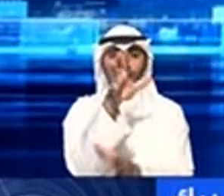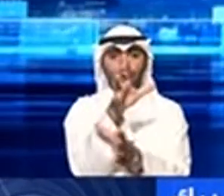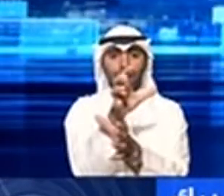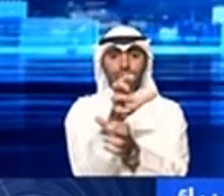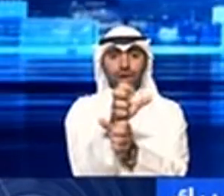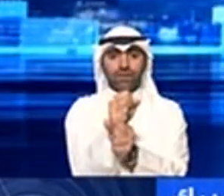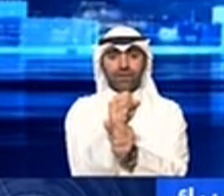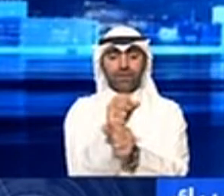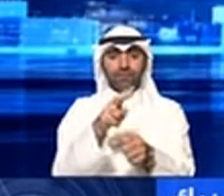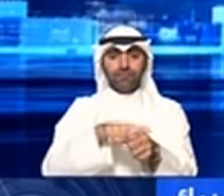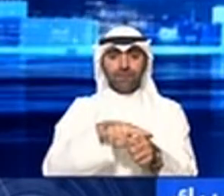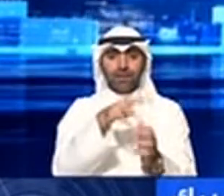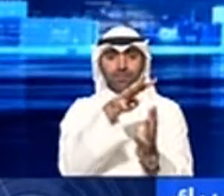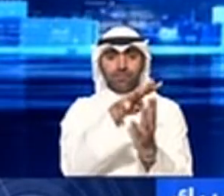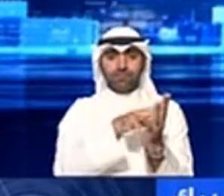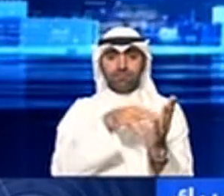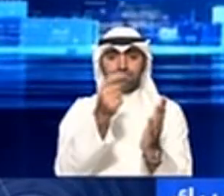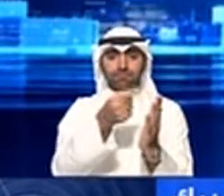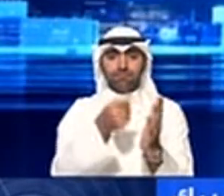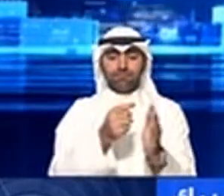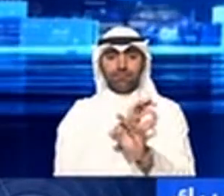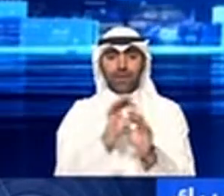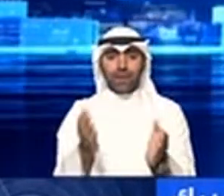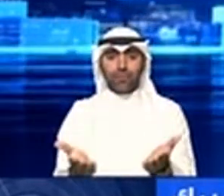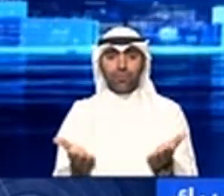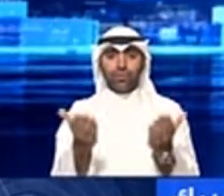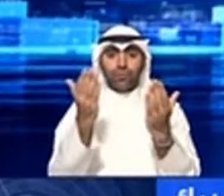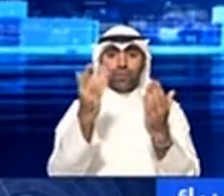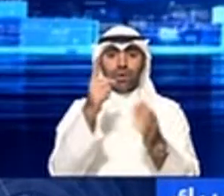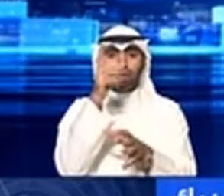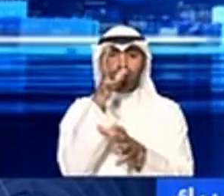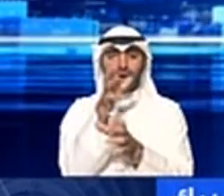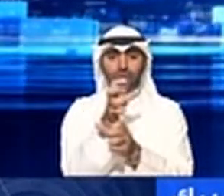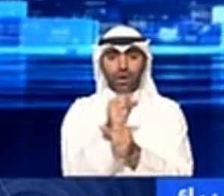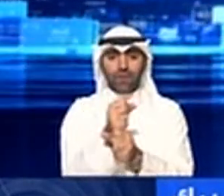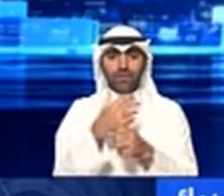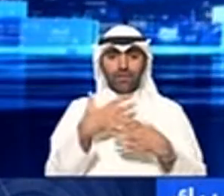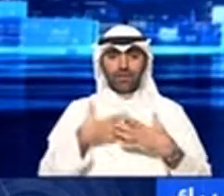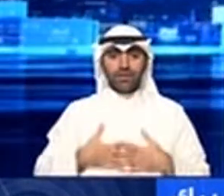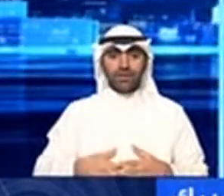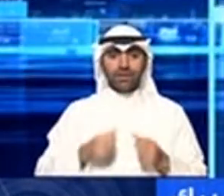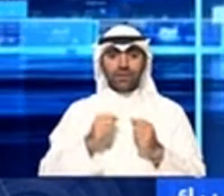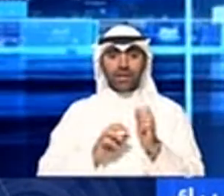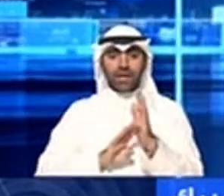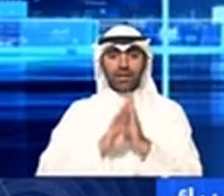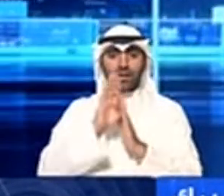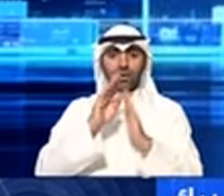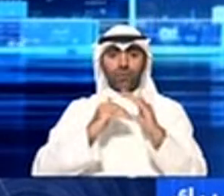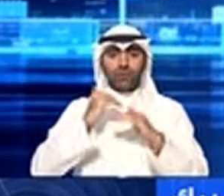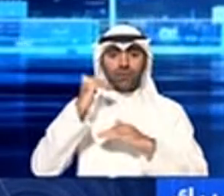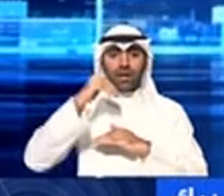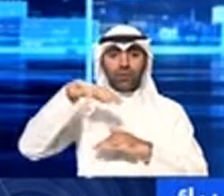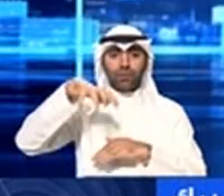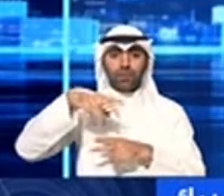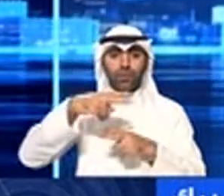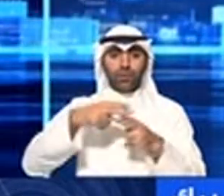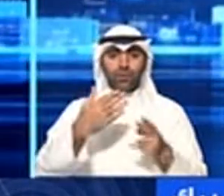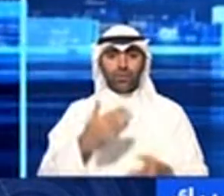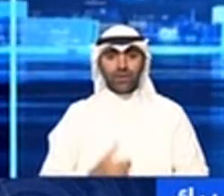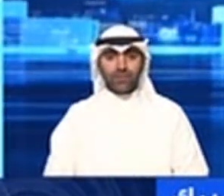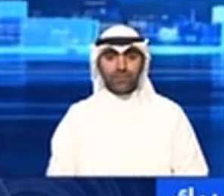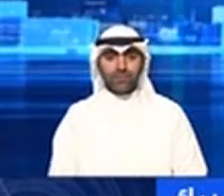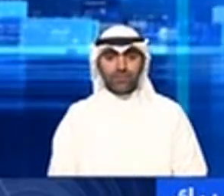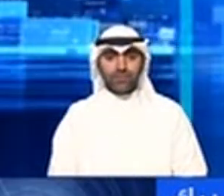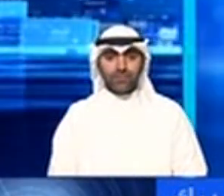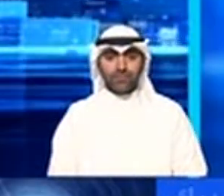كما ضمنها خالص تمنياته لسموه رعاه الله بدوام التوفيق والسداد. هذا وقد بعث حضرته صاحب السمو